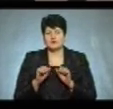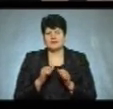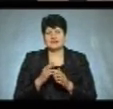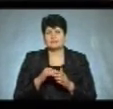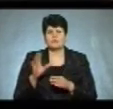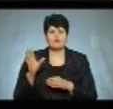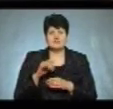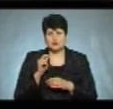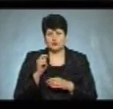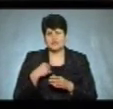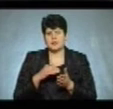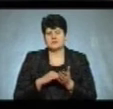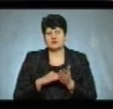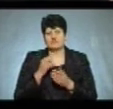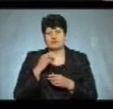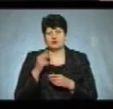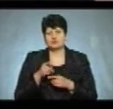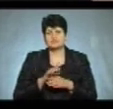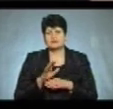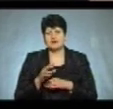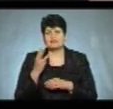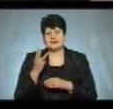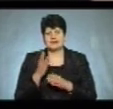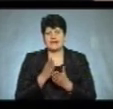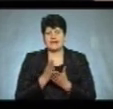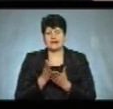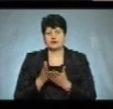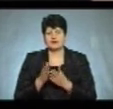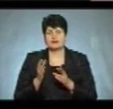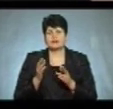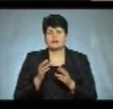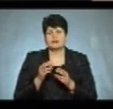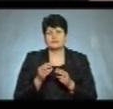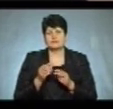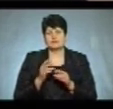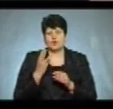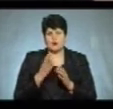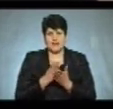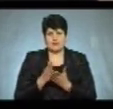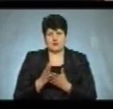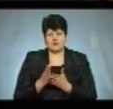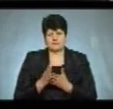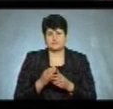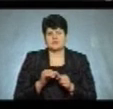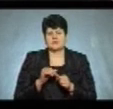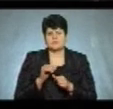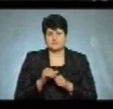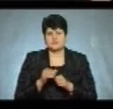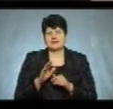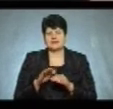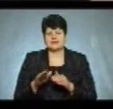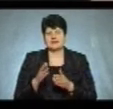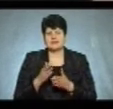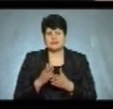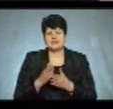всій Україні. Нам приписують вину, що ми направили три категорії нецільове використання коштів по направленню дітей трьох категорій. Зокрема, це діти, які перебувають